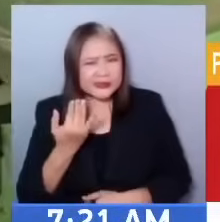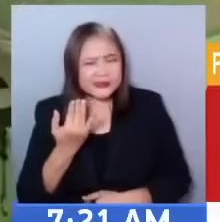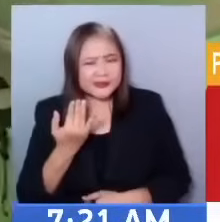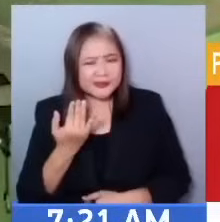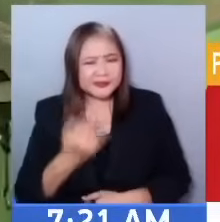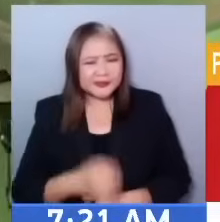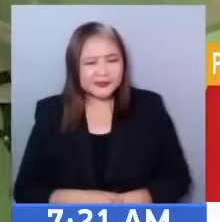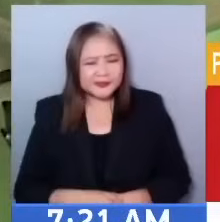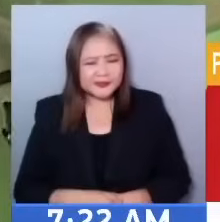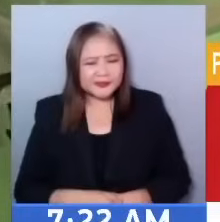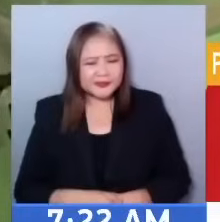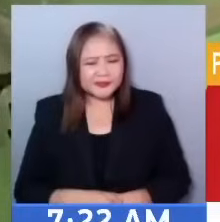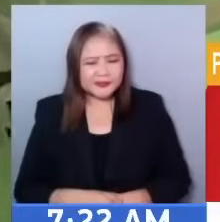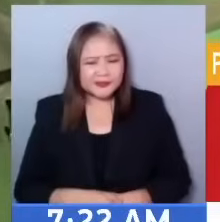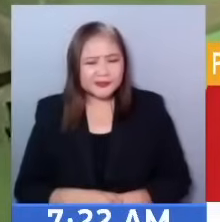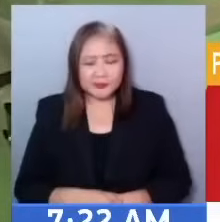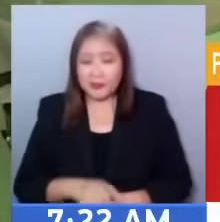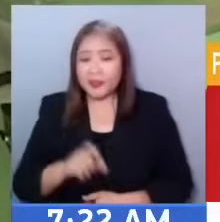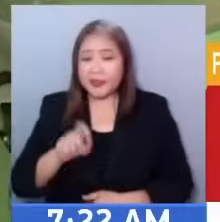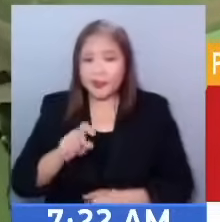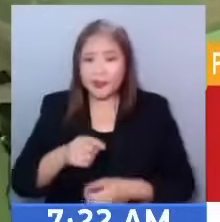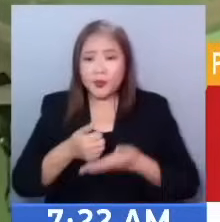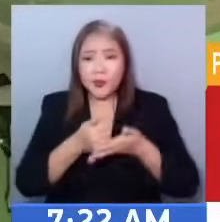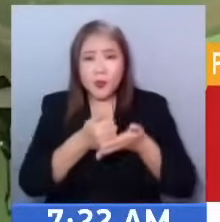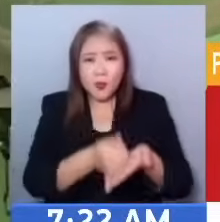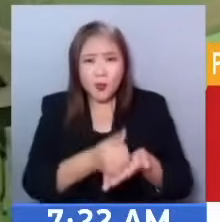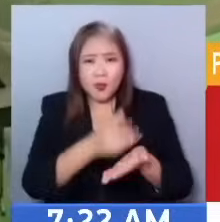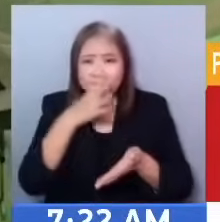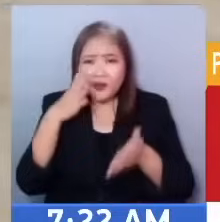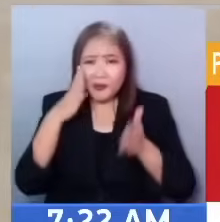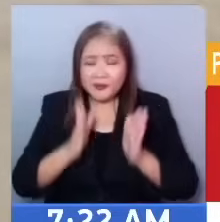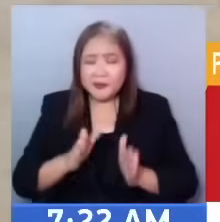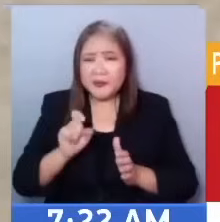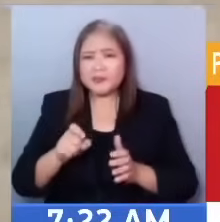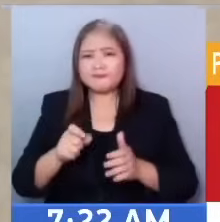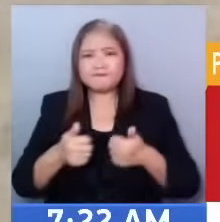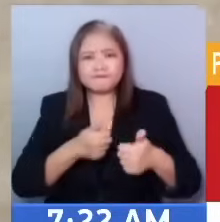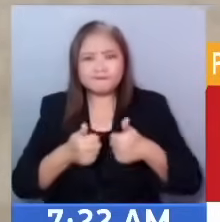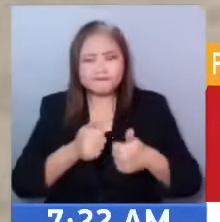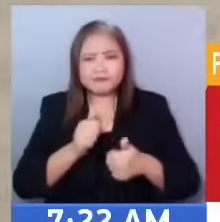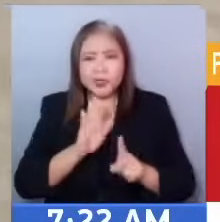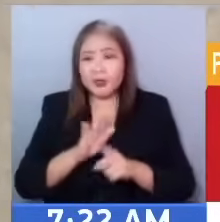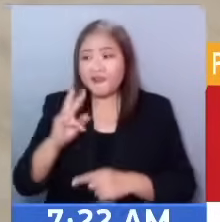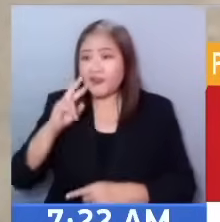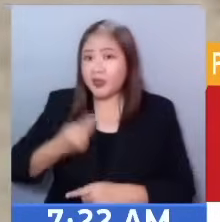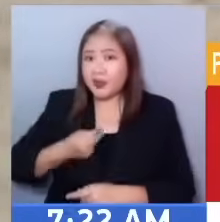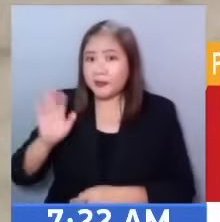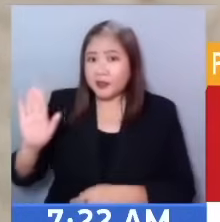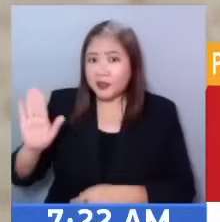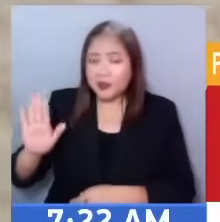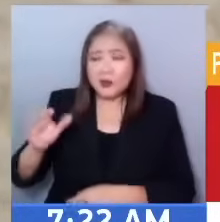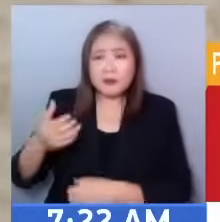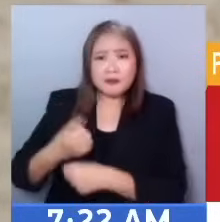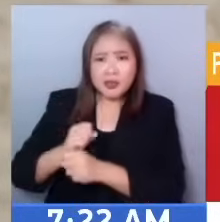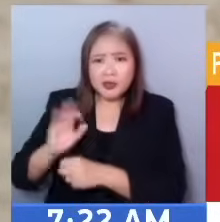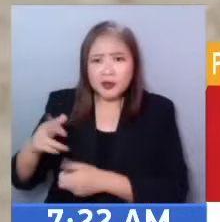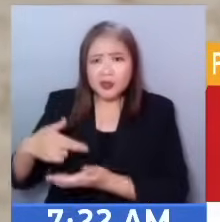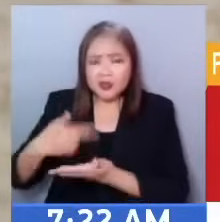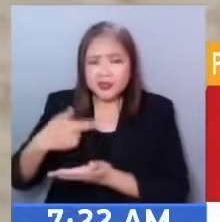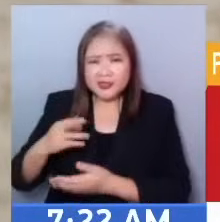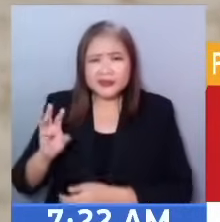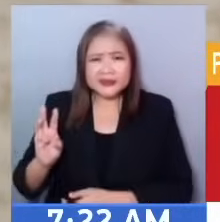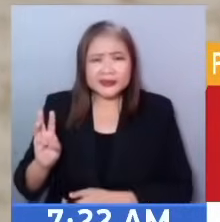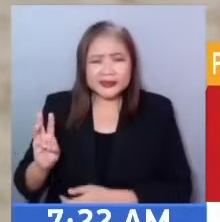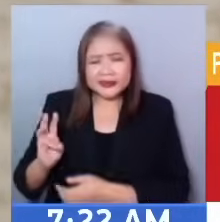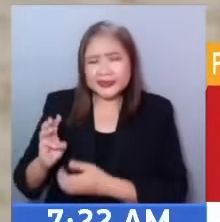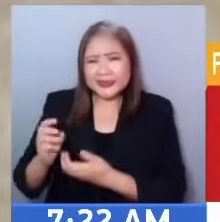talaga namang dapat tulungan ang farmer na maging competitive. Ang Vietnam, they produce their palay at 6 pesos per kilo. Opo.